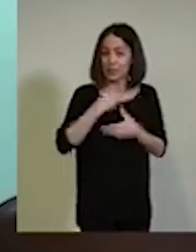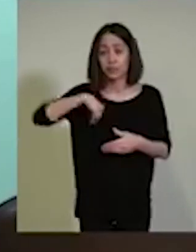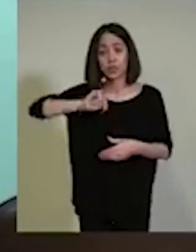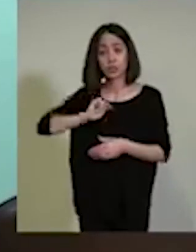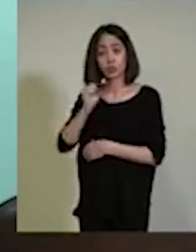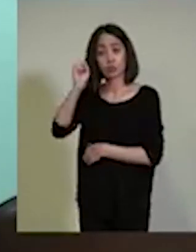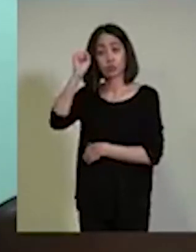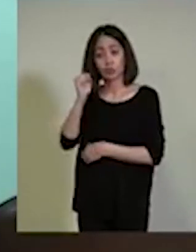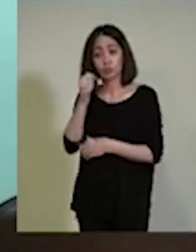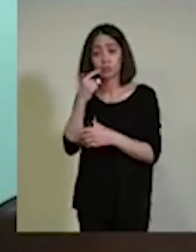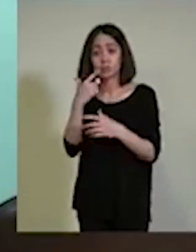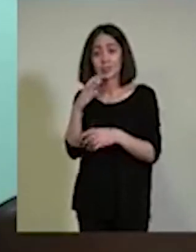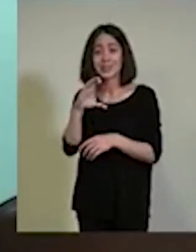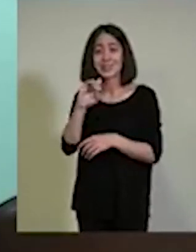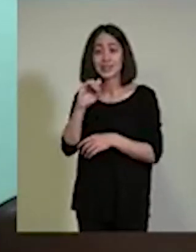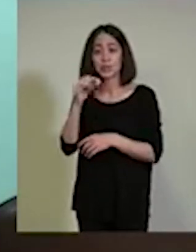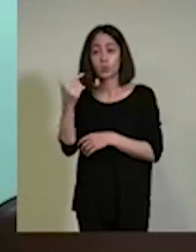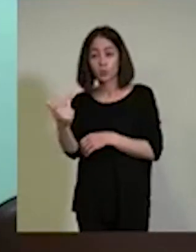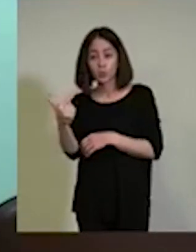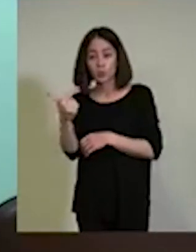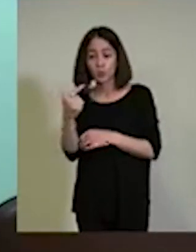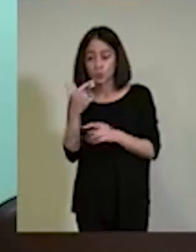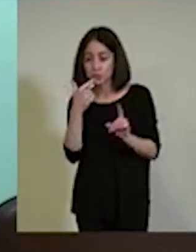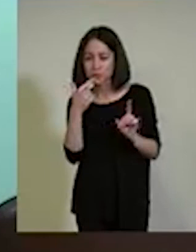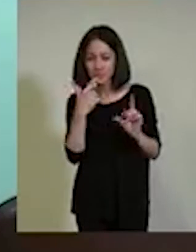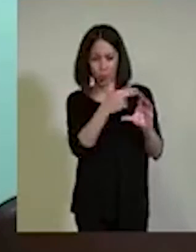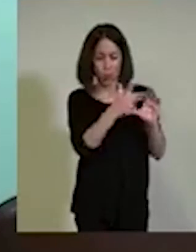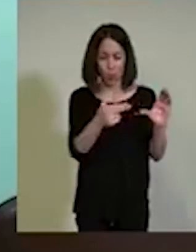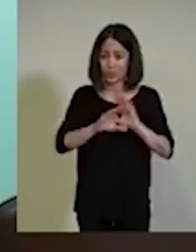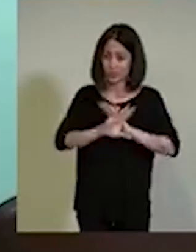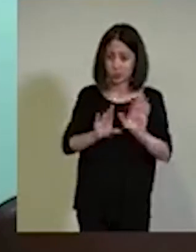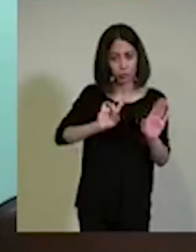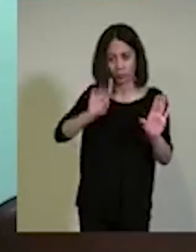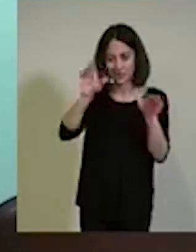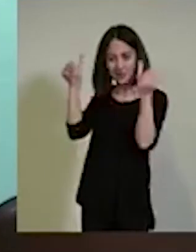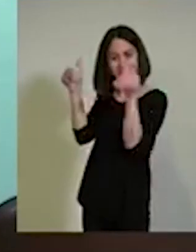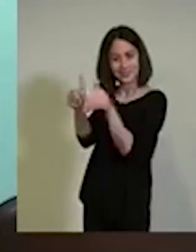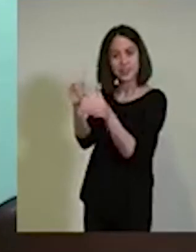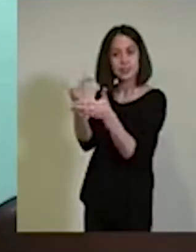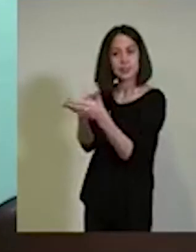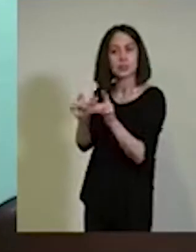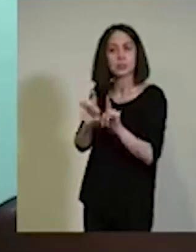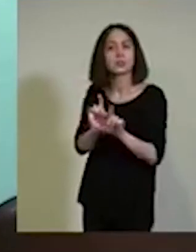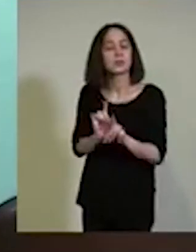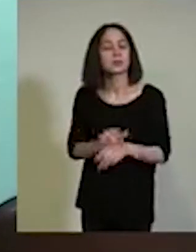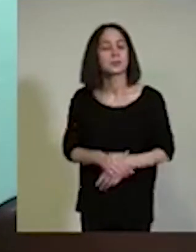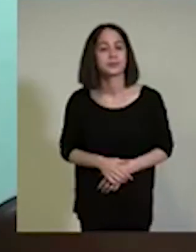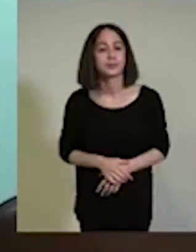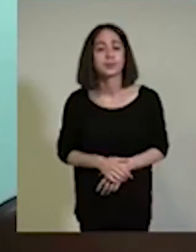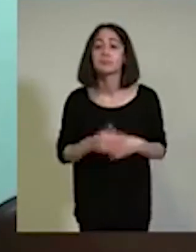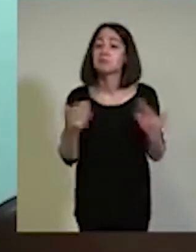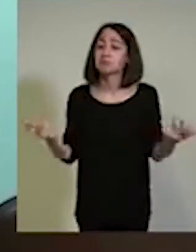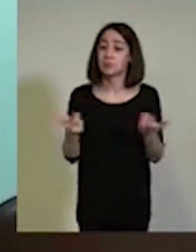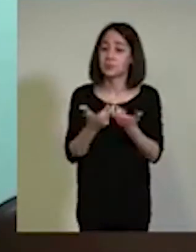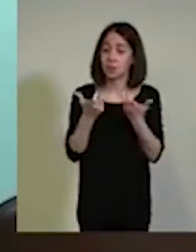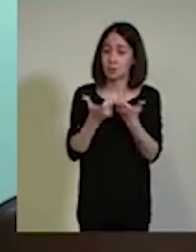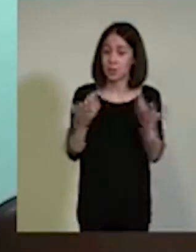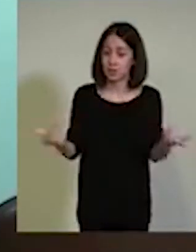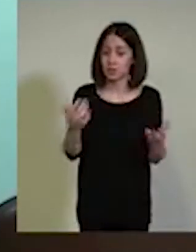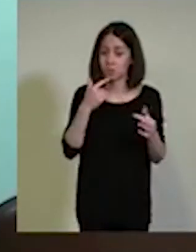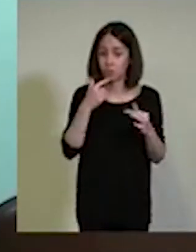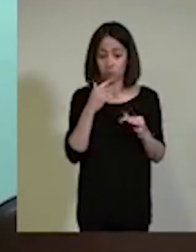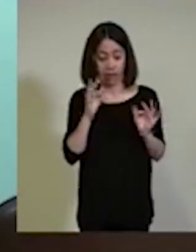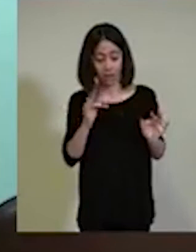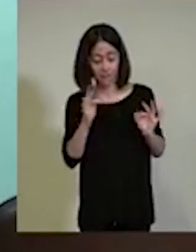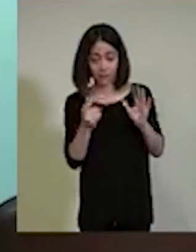pas uniquement en euros nos politiques. L'urgence écologique, c'est par exemple revoir nos modes d'action en termes